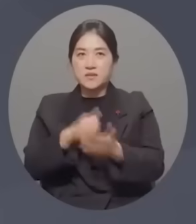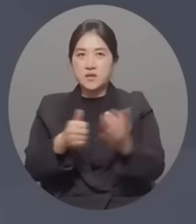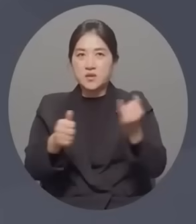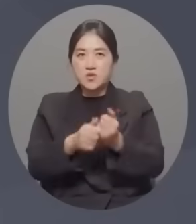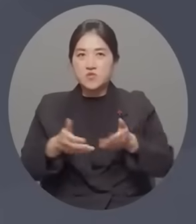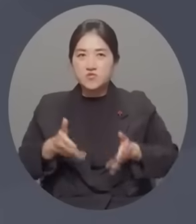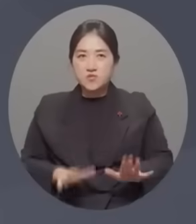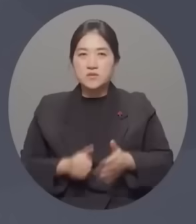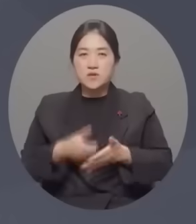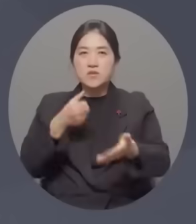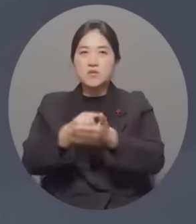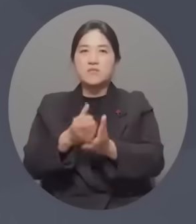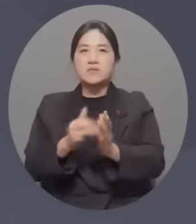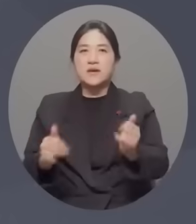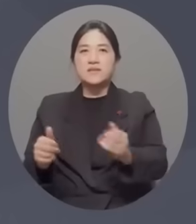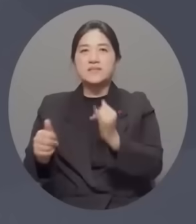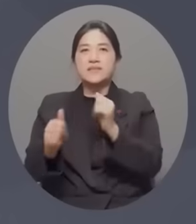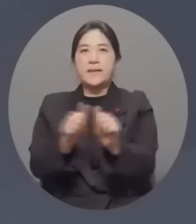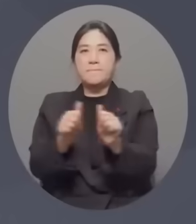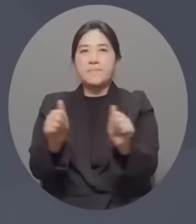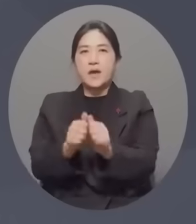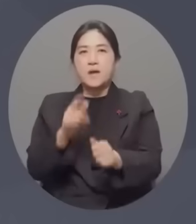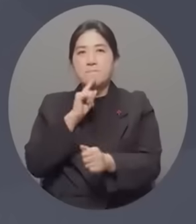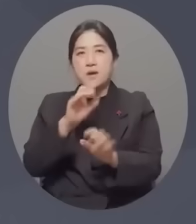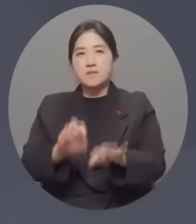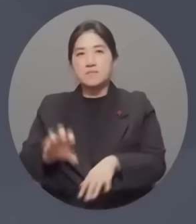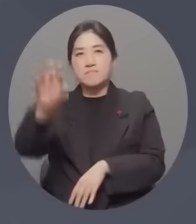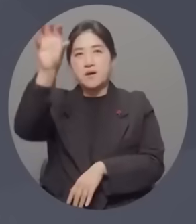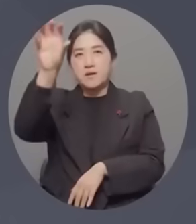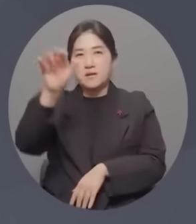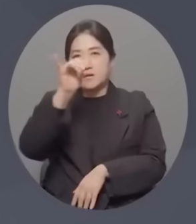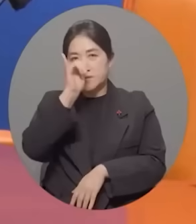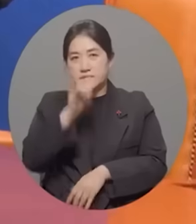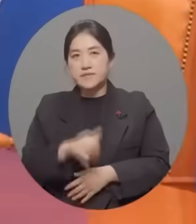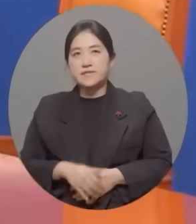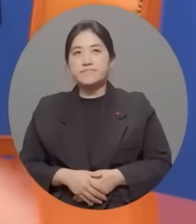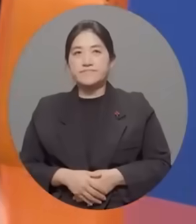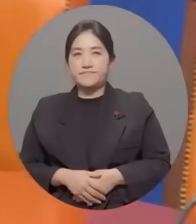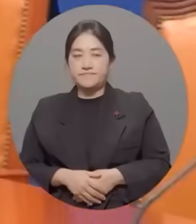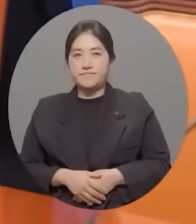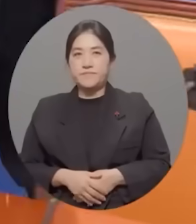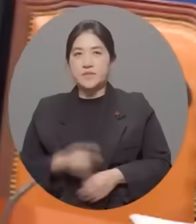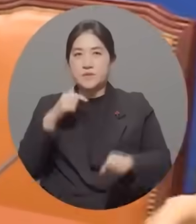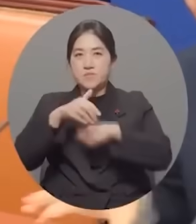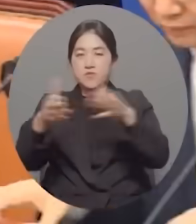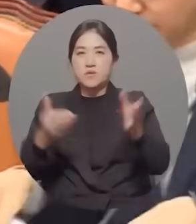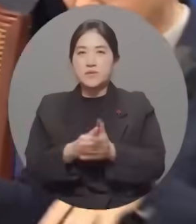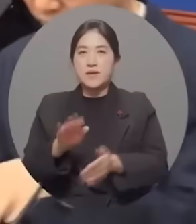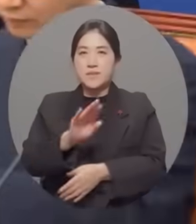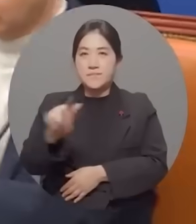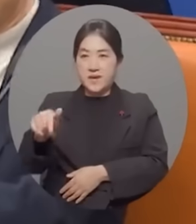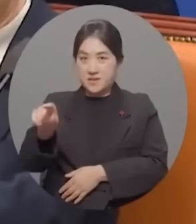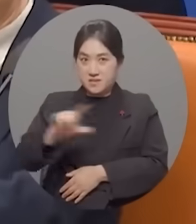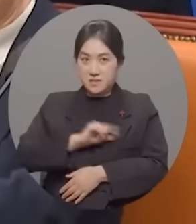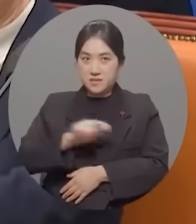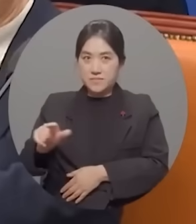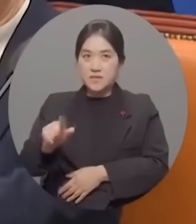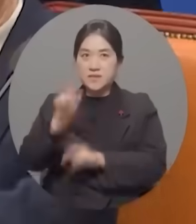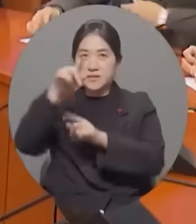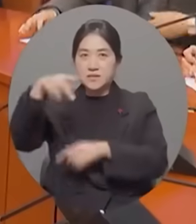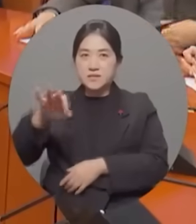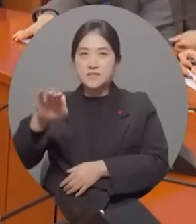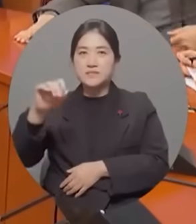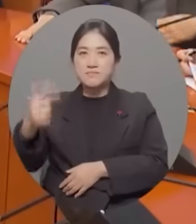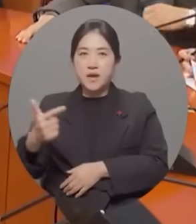출산의 주된 결정권자는 남자라는 글을 올렸던 사실이 드러났습니다. 민주당은 박 지명자가 이승만